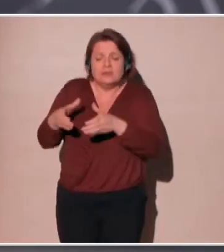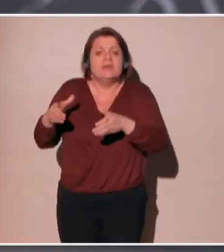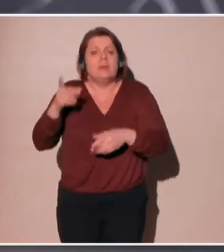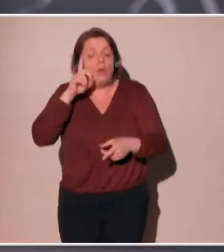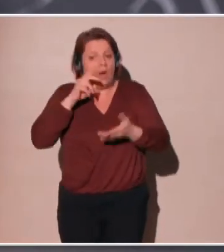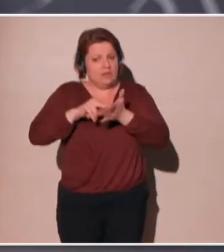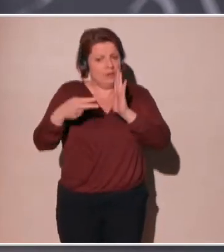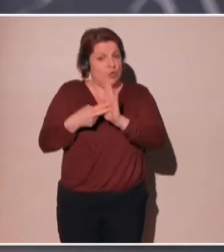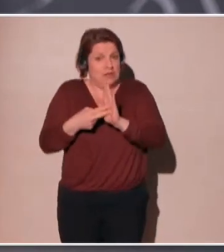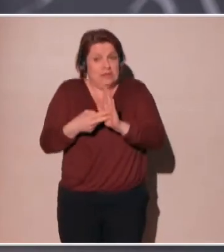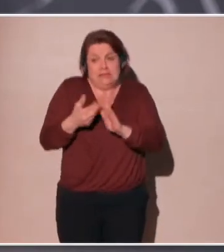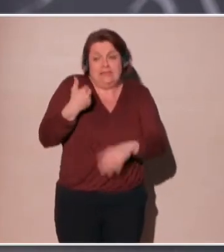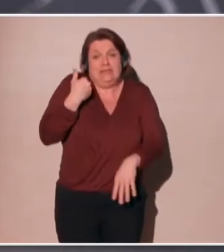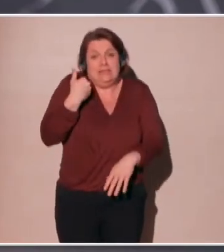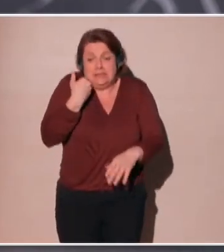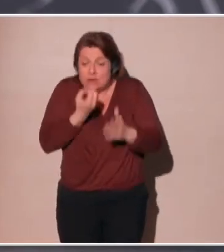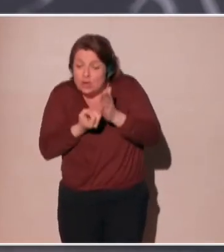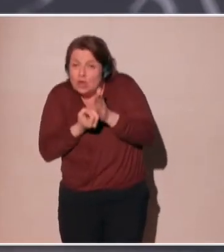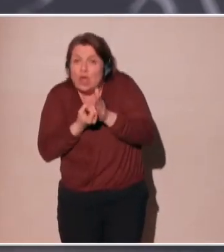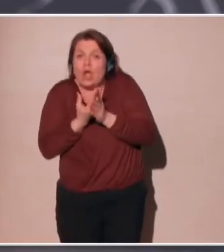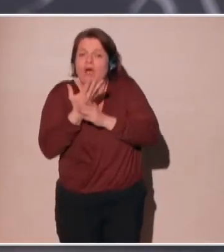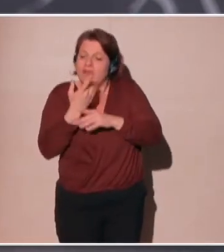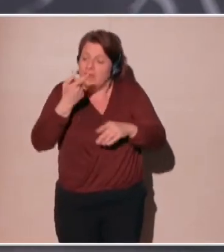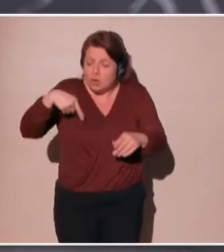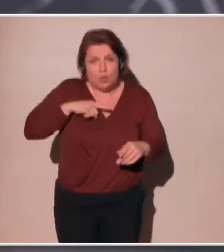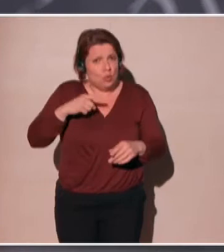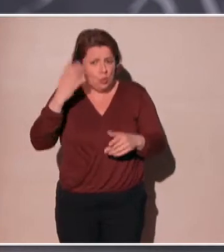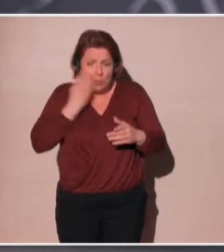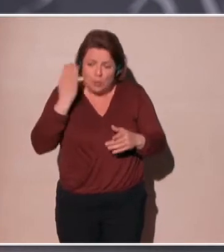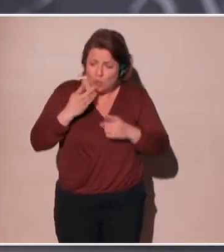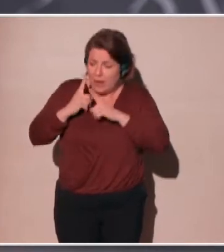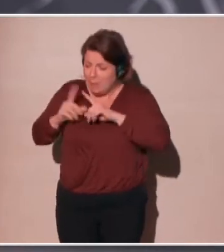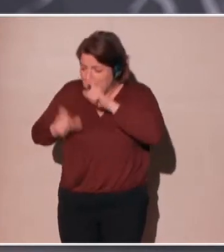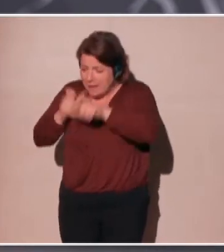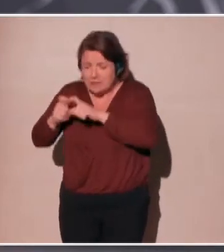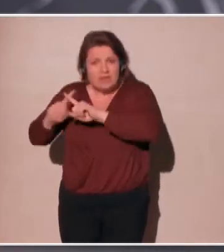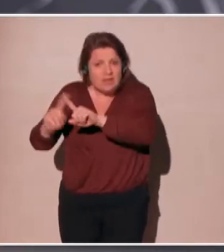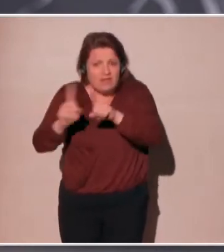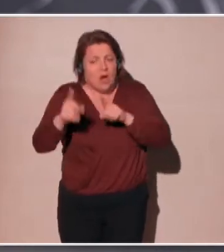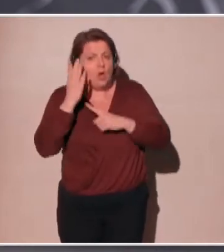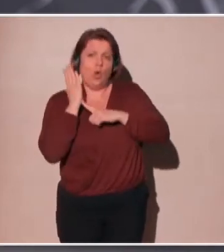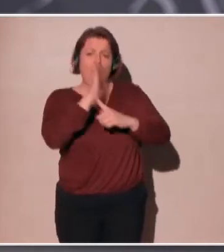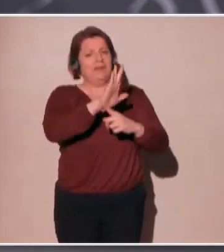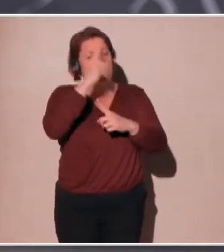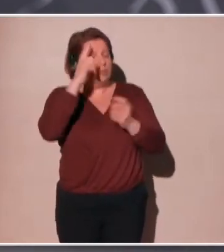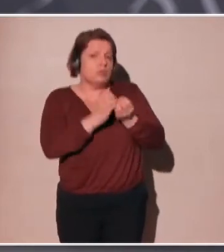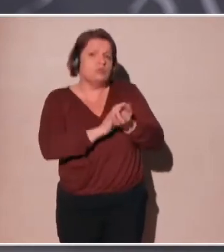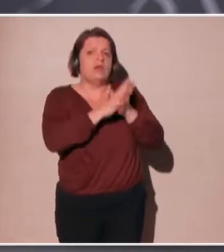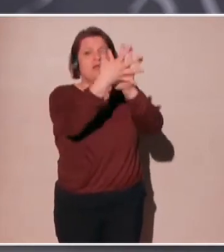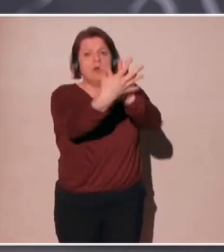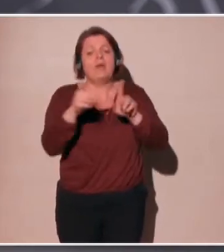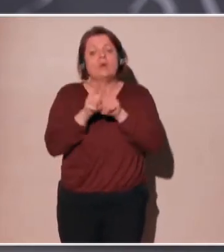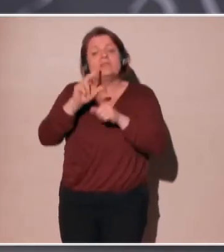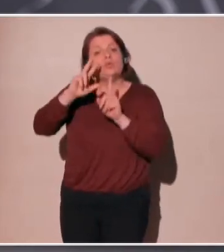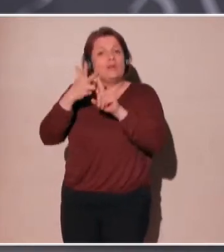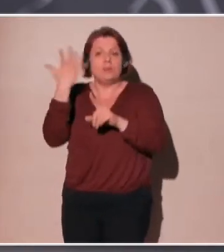encore naissante, il y a tant à faire encore et on a donc besoin de cette diversité, de cette représentation. Et troisièmement, et on en a beaucoup parlé, c'est l'équité et la